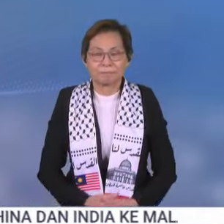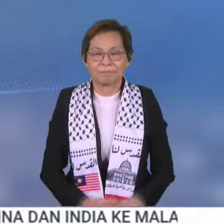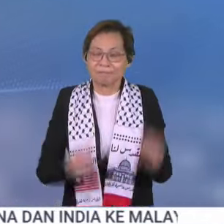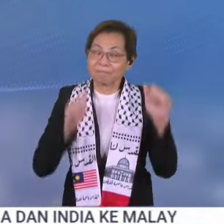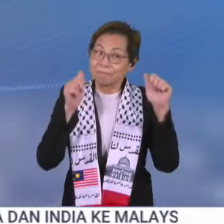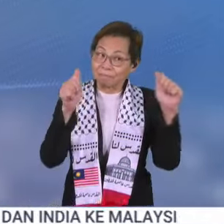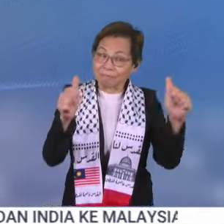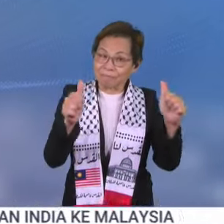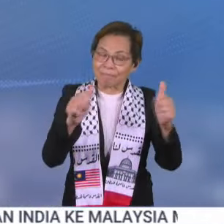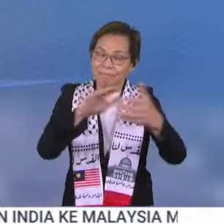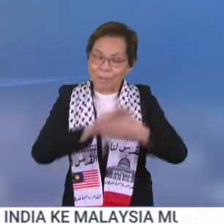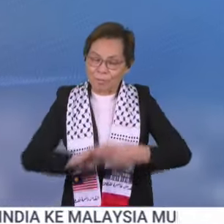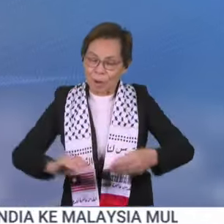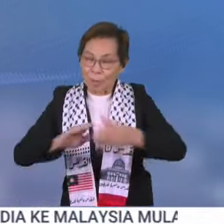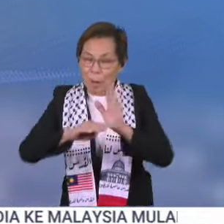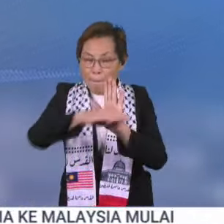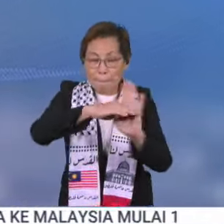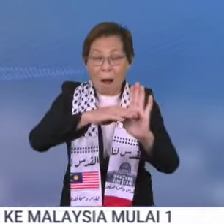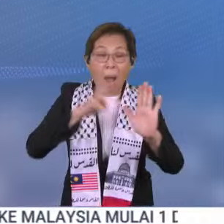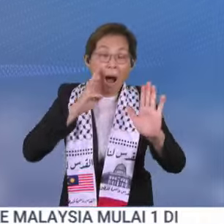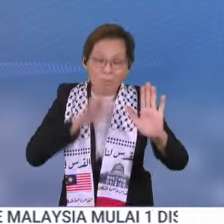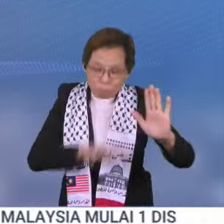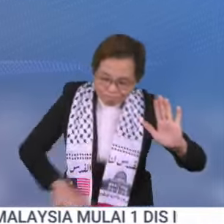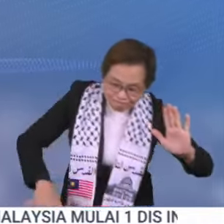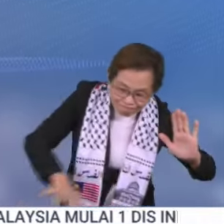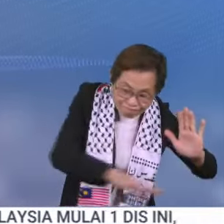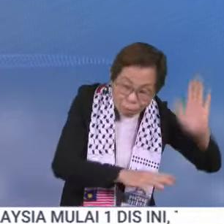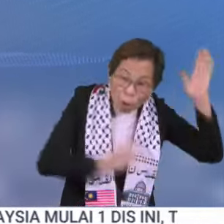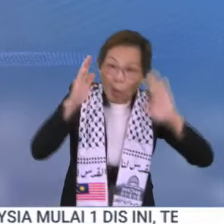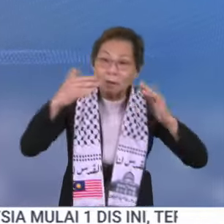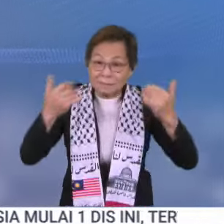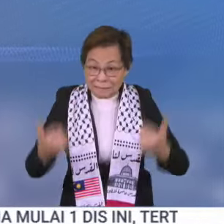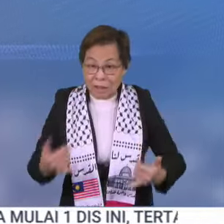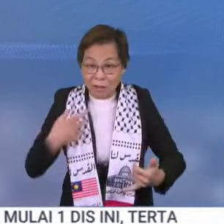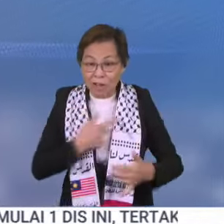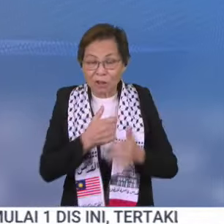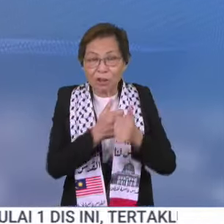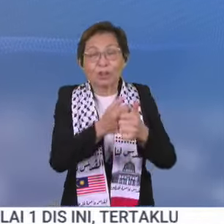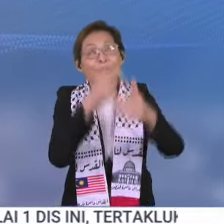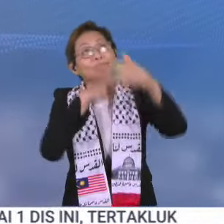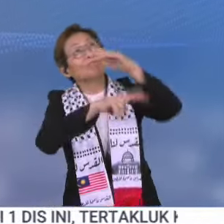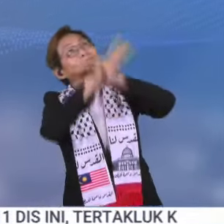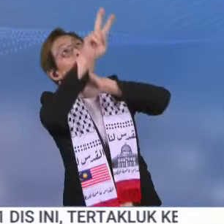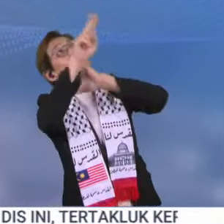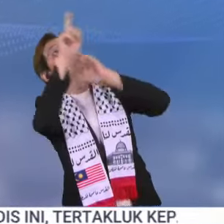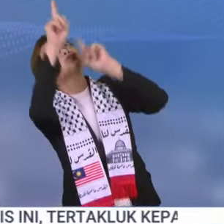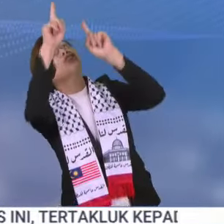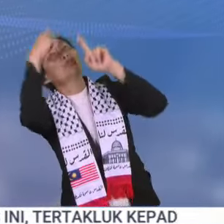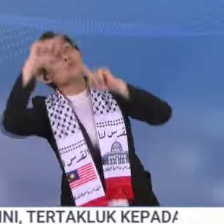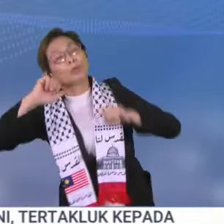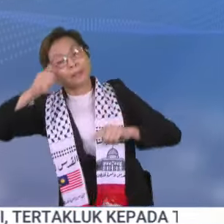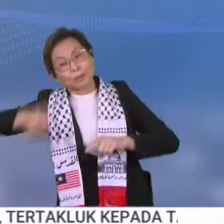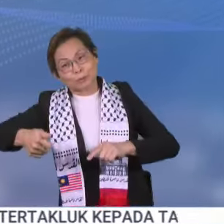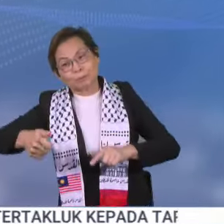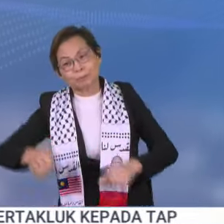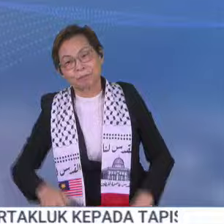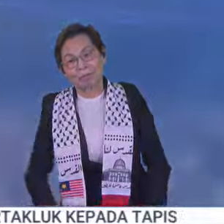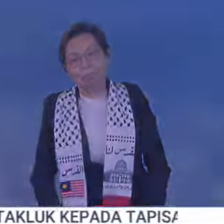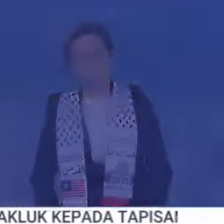baik demikian tadi rangkuman paras air di seluruh negara seterusnya kita ikuti pula ramalan cuaca untuk